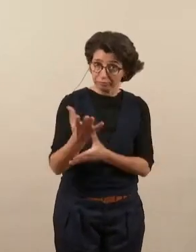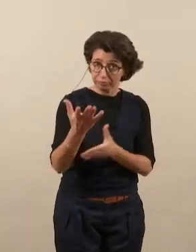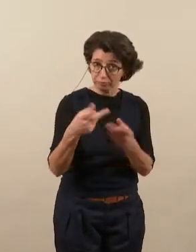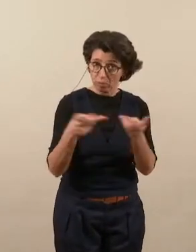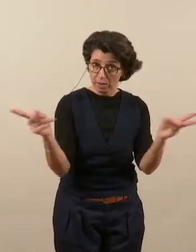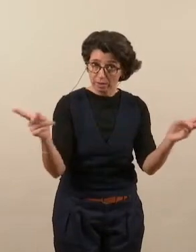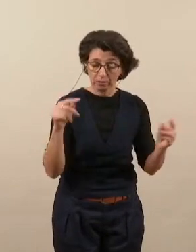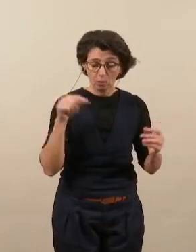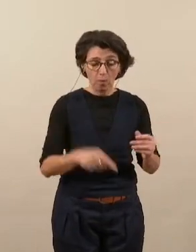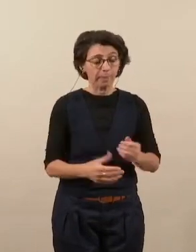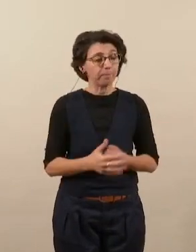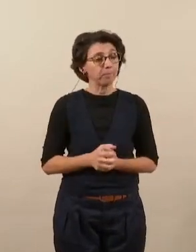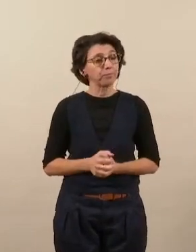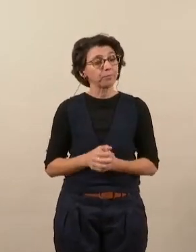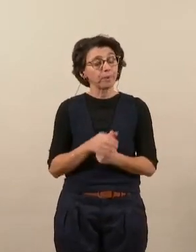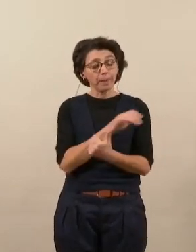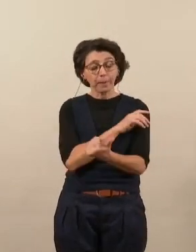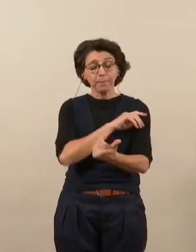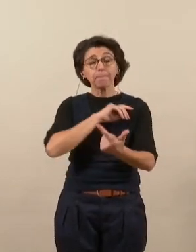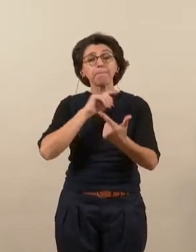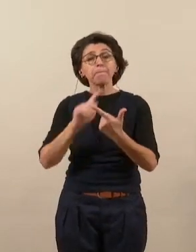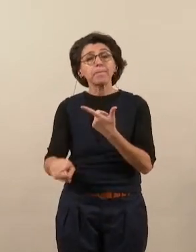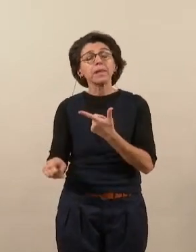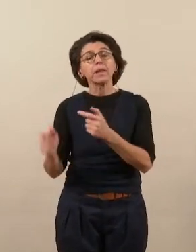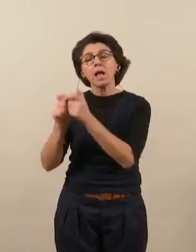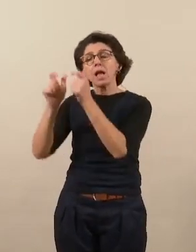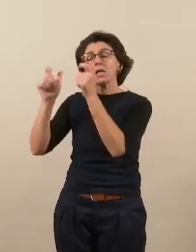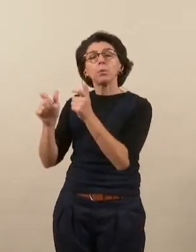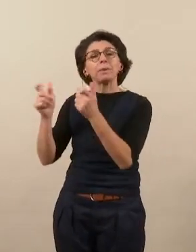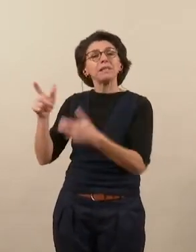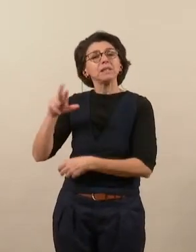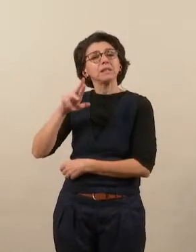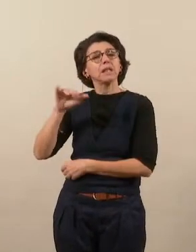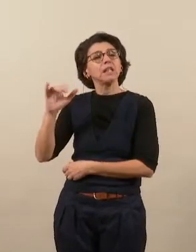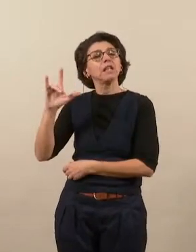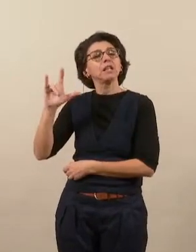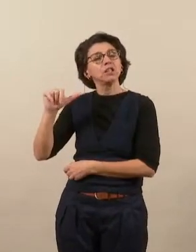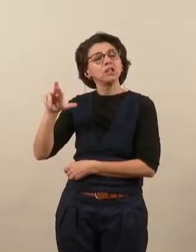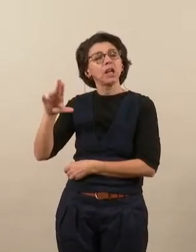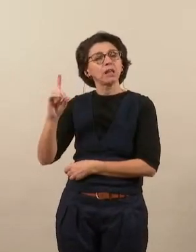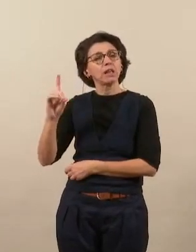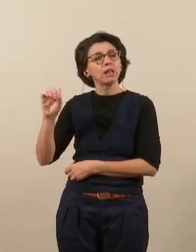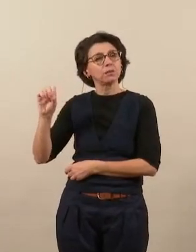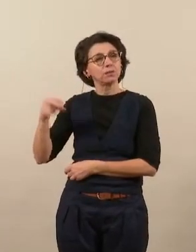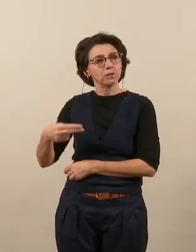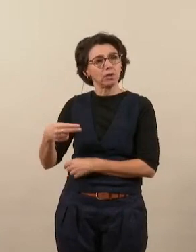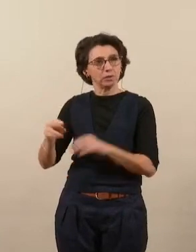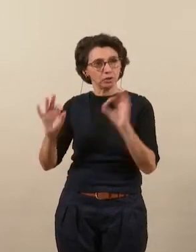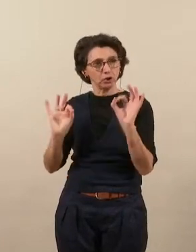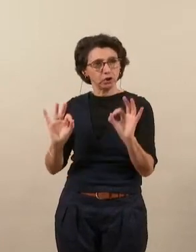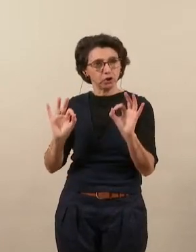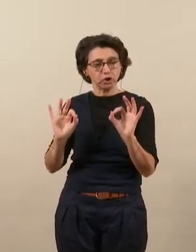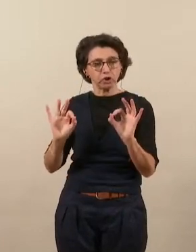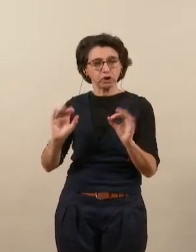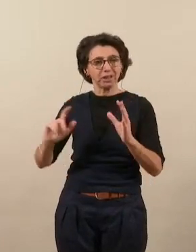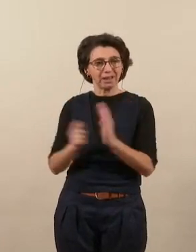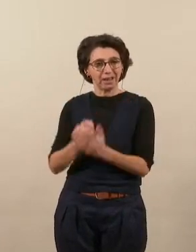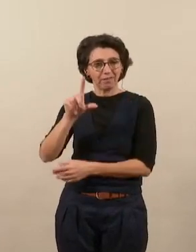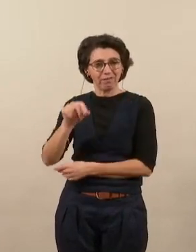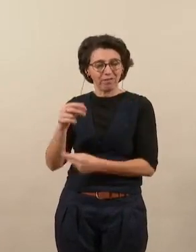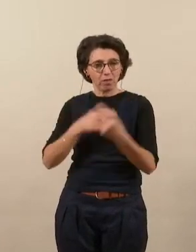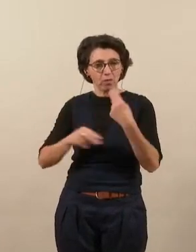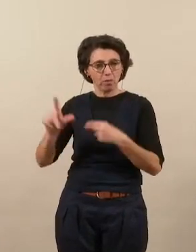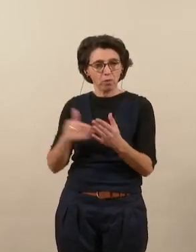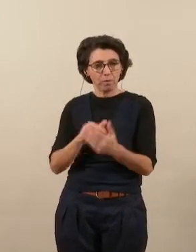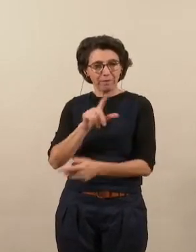Deuxième chose, revenir sur le sinistre de Richardson, effectivement, du 20 novembre 2021, où vous voulez nous faire croire que vous